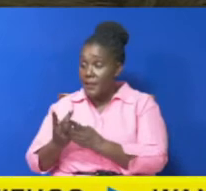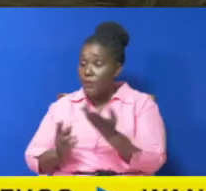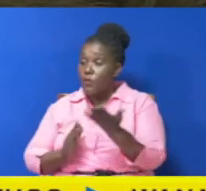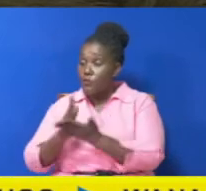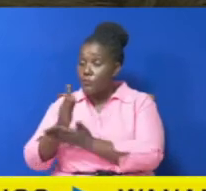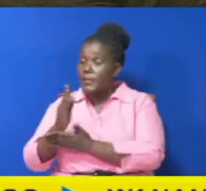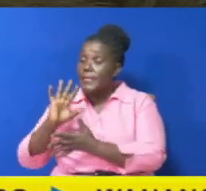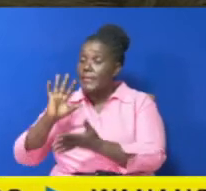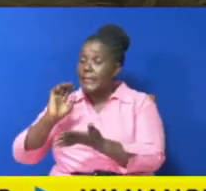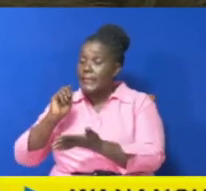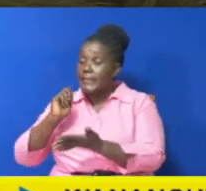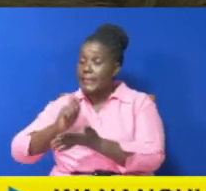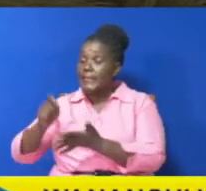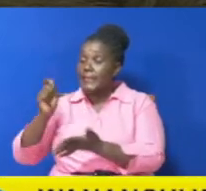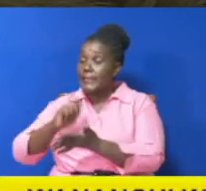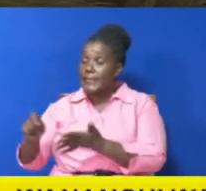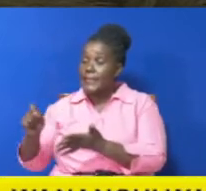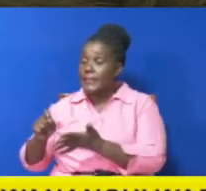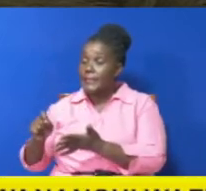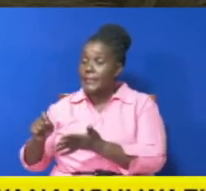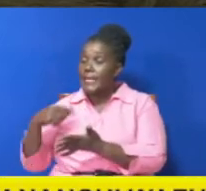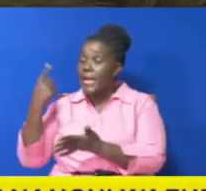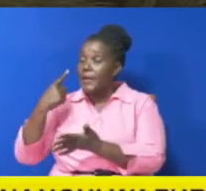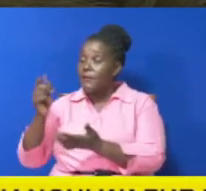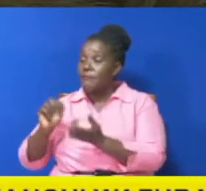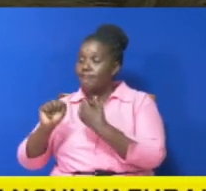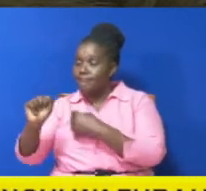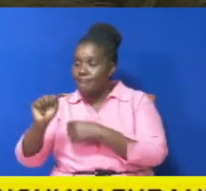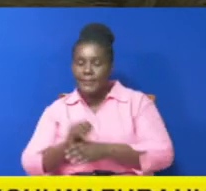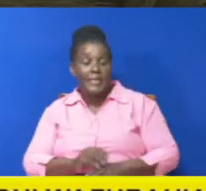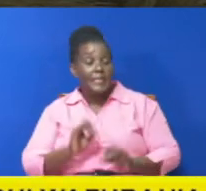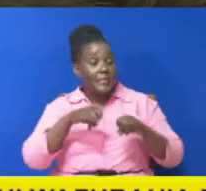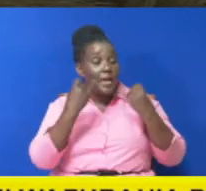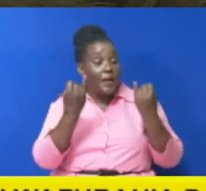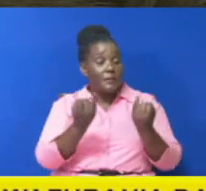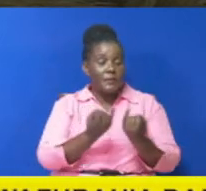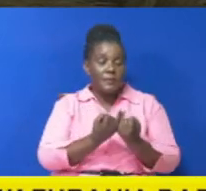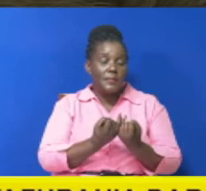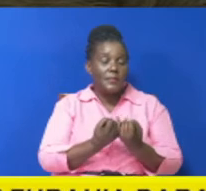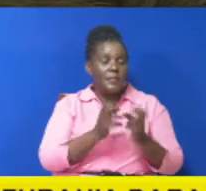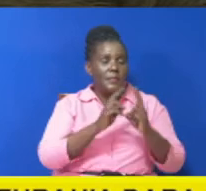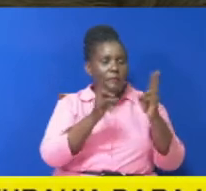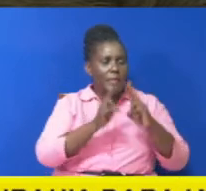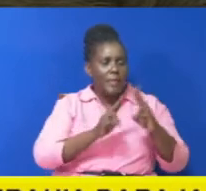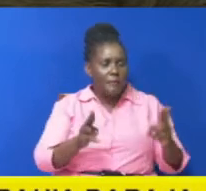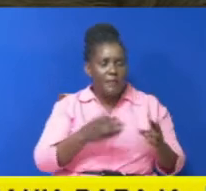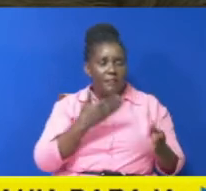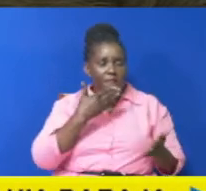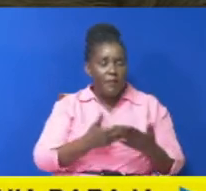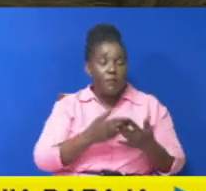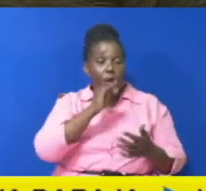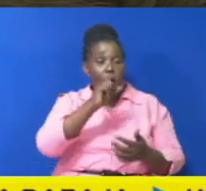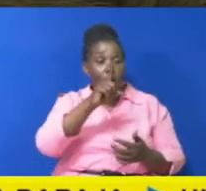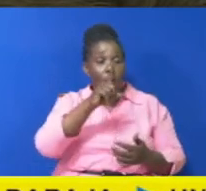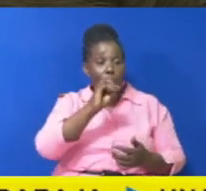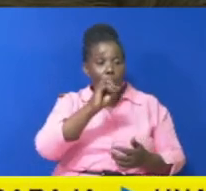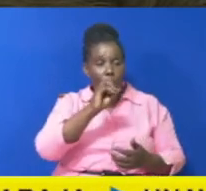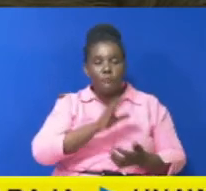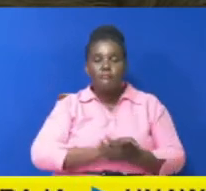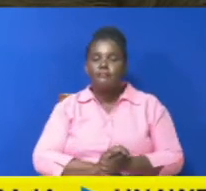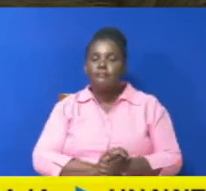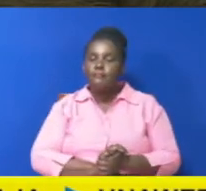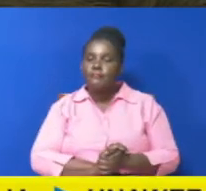kitaifa kuzuia usafishaji haramu wa binadamu, mashirika ya kimataifa kama IOM na wengine wamekuwa ni wadau wakubwa sana katika haya